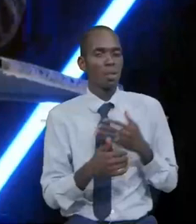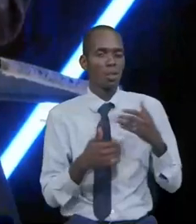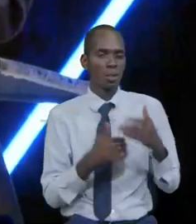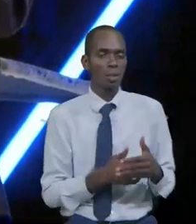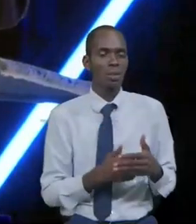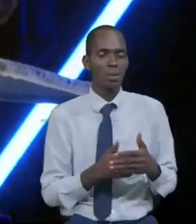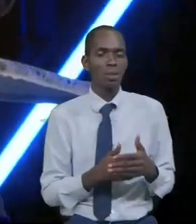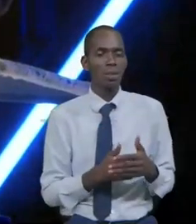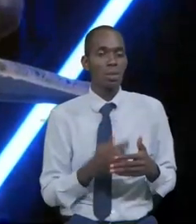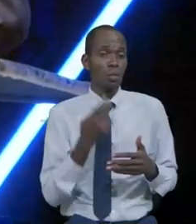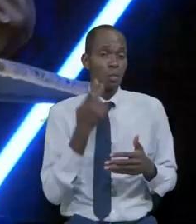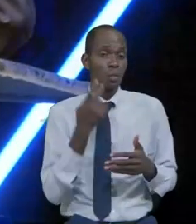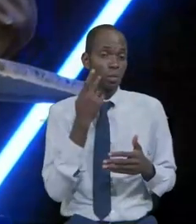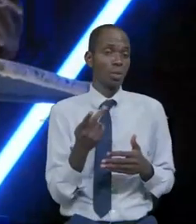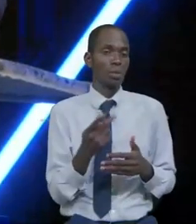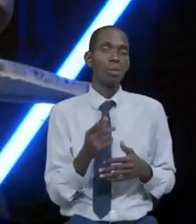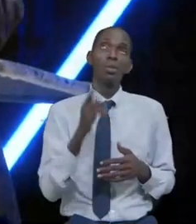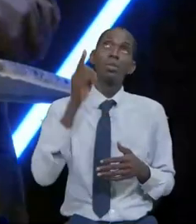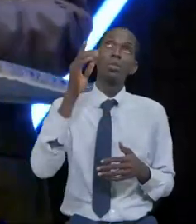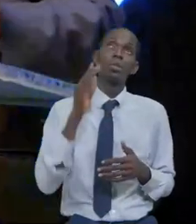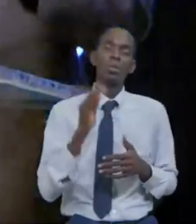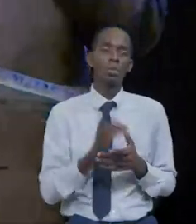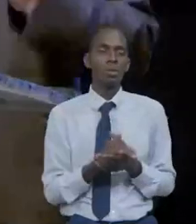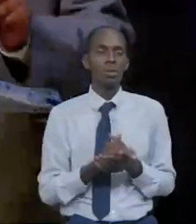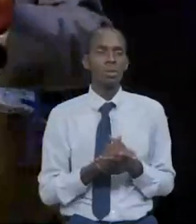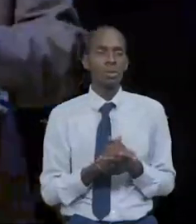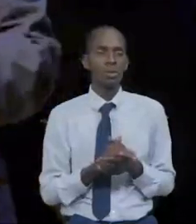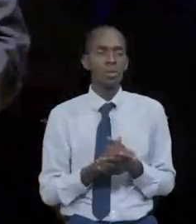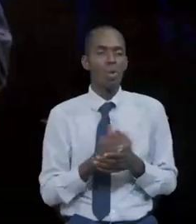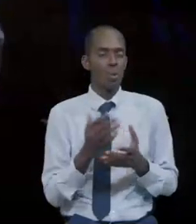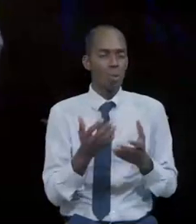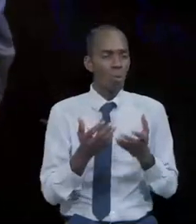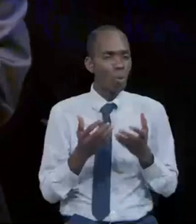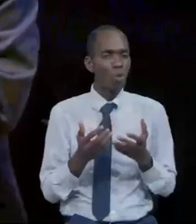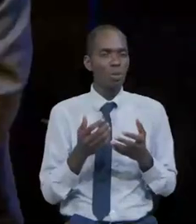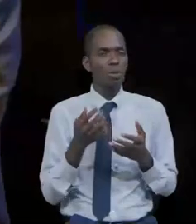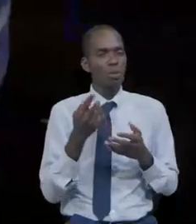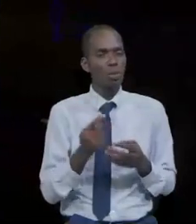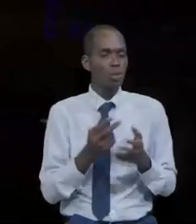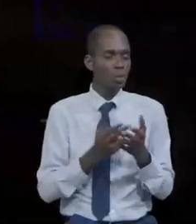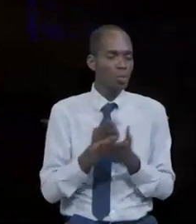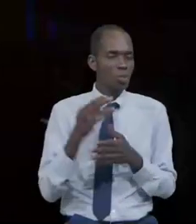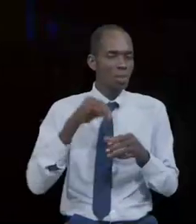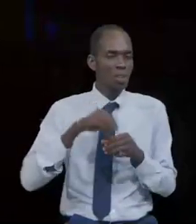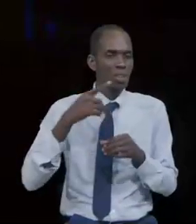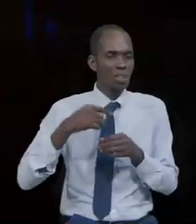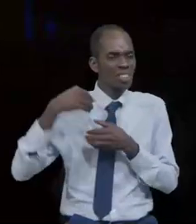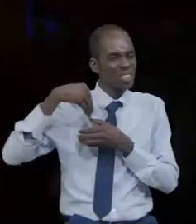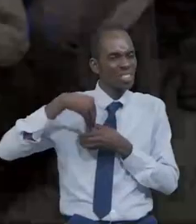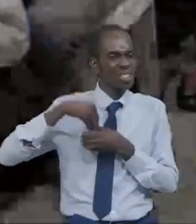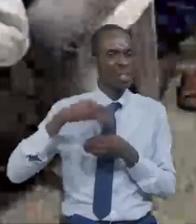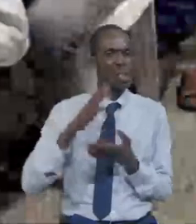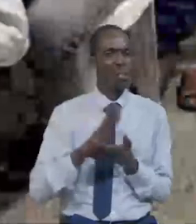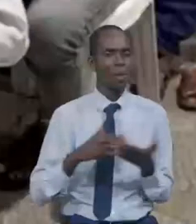l'affaire. Psaume 51, verset 8. Mais Dieu veut que la vérité soit au fond du